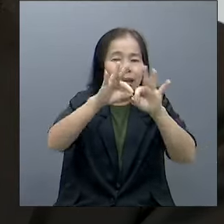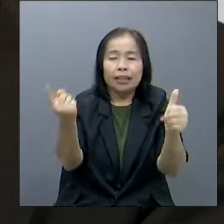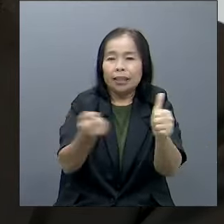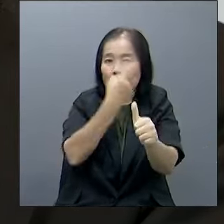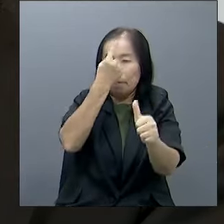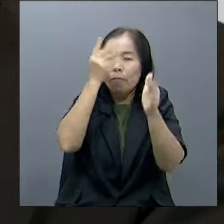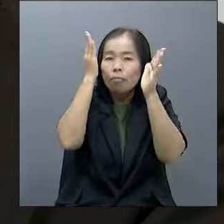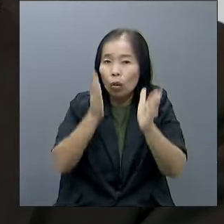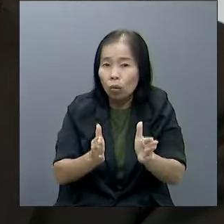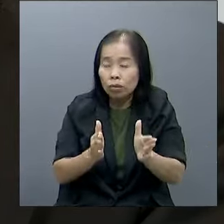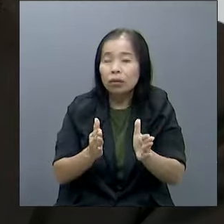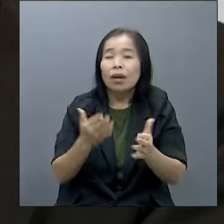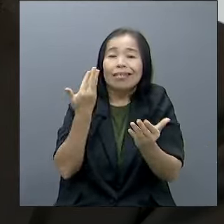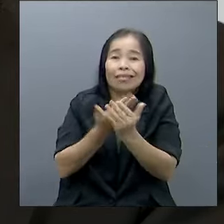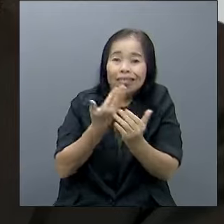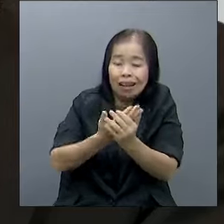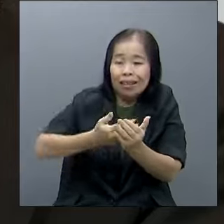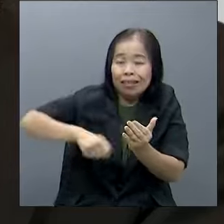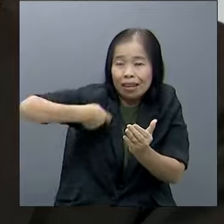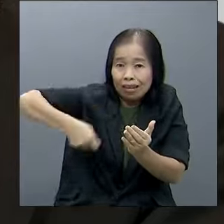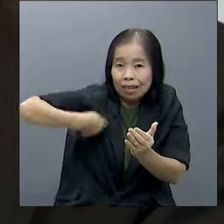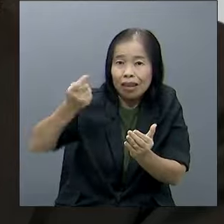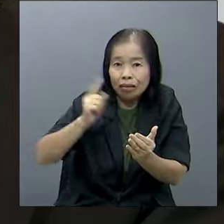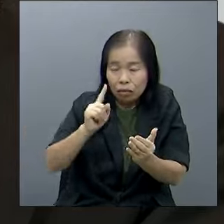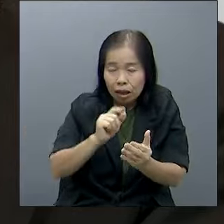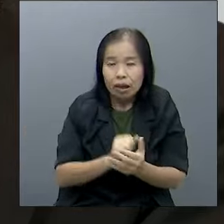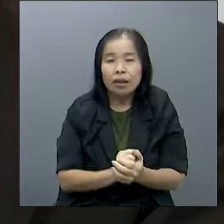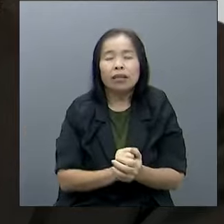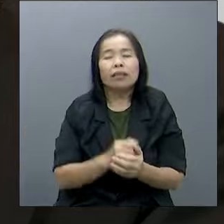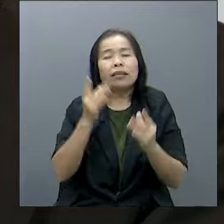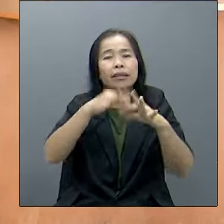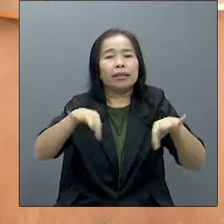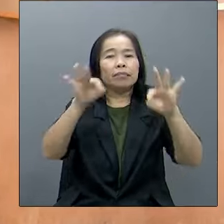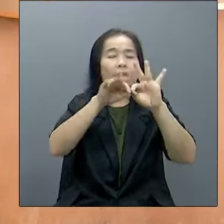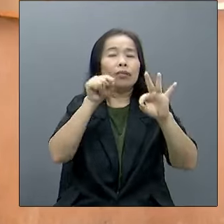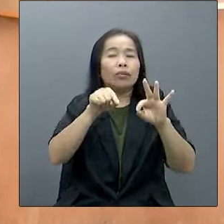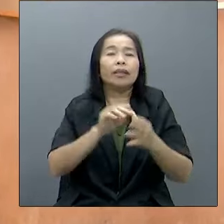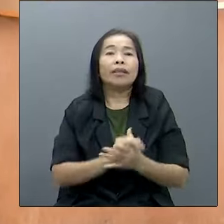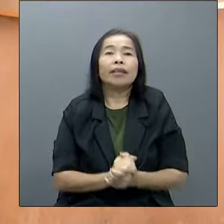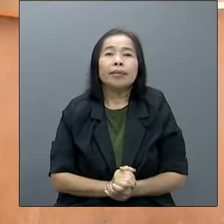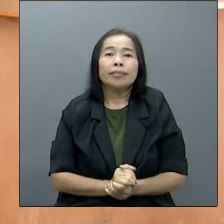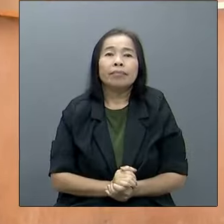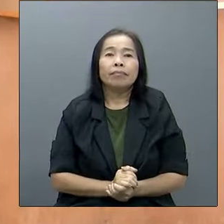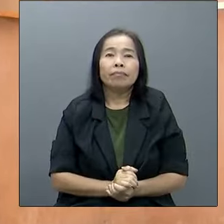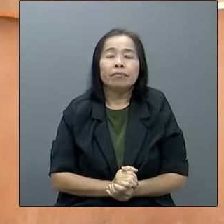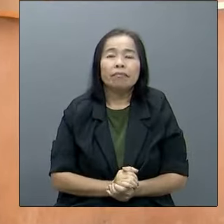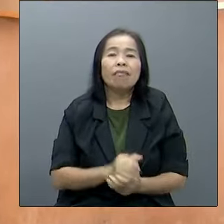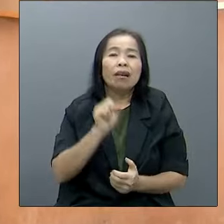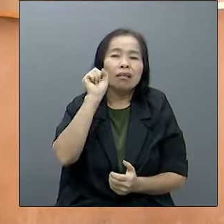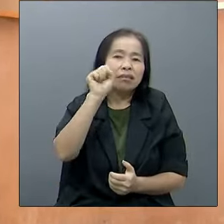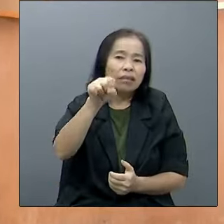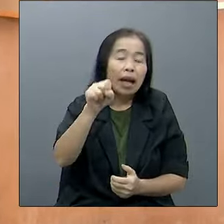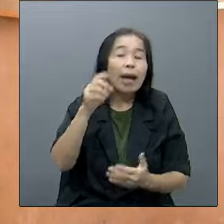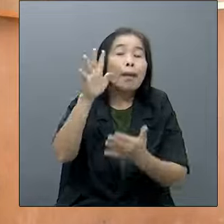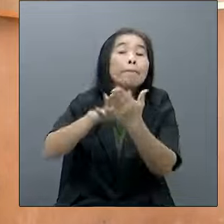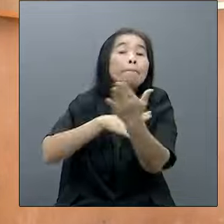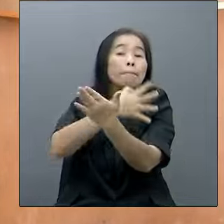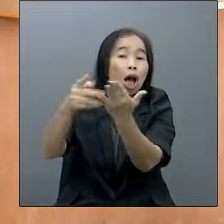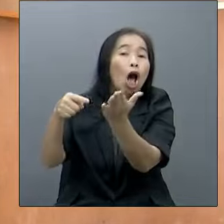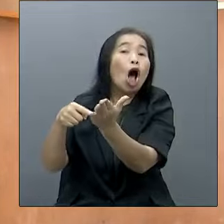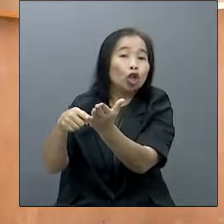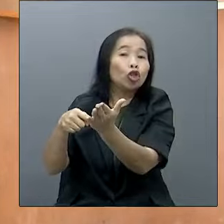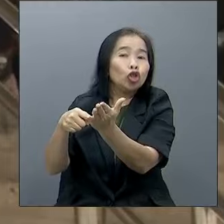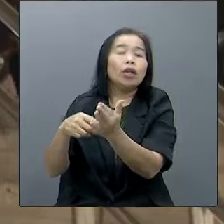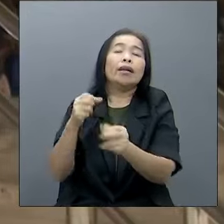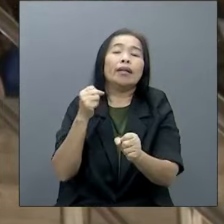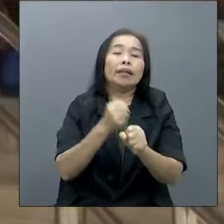ดทางของผู้ดีศารที่ไ kaikkiและคงขายการเชอมอยในตัวเมือง็ตรยำว่าอันนี้ยเป็แถ trzy orติดตามใน